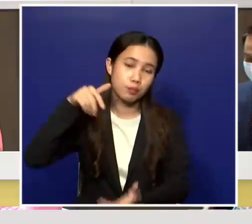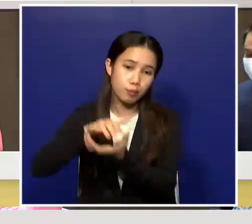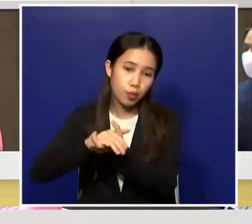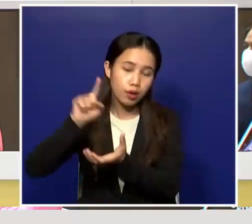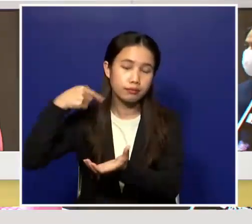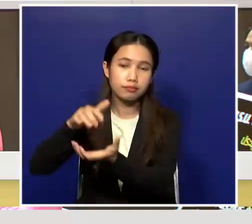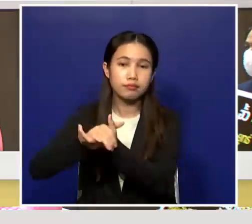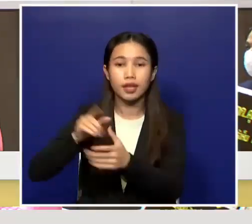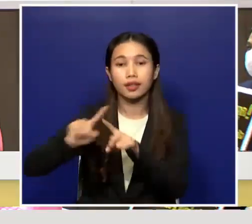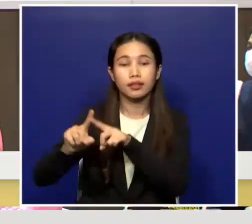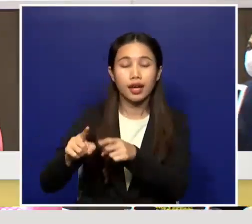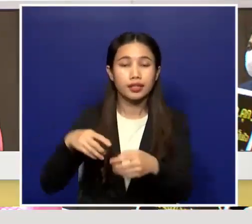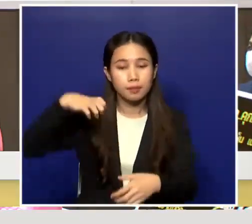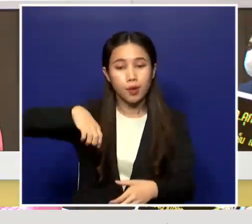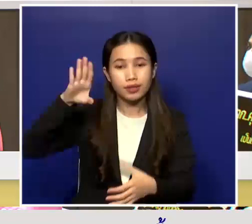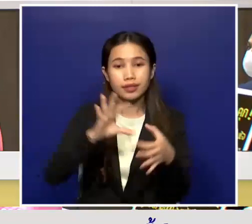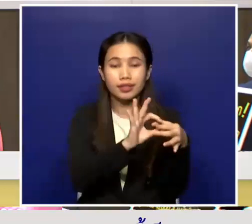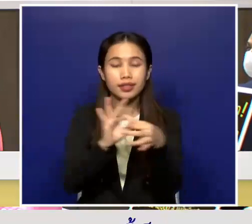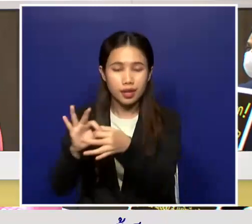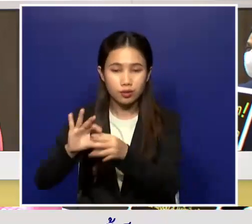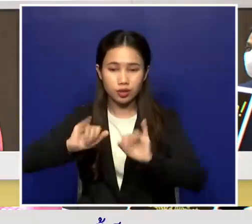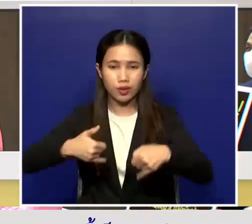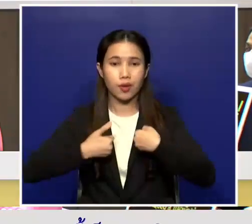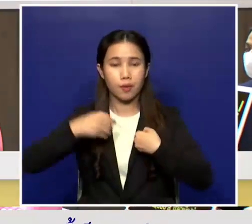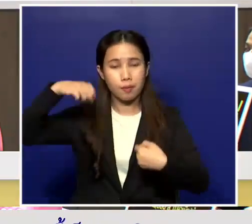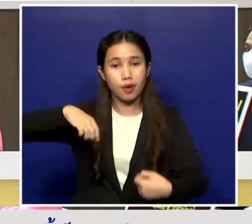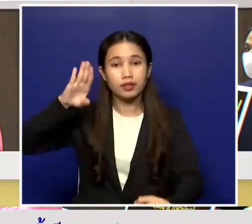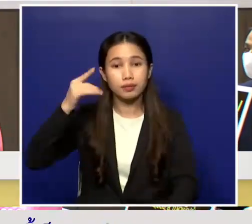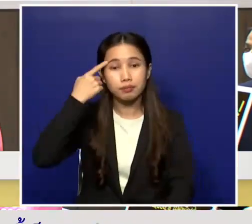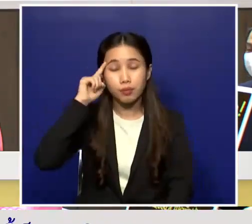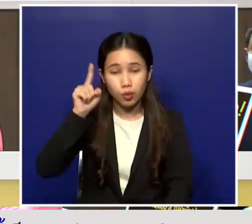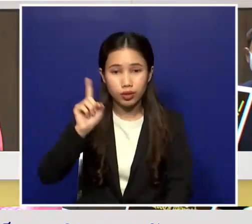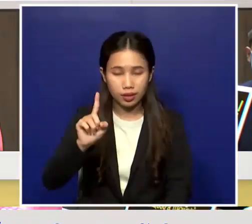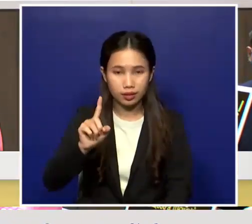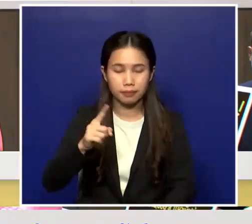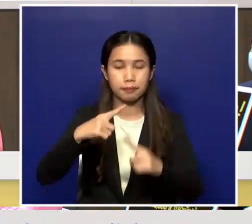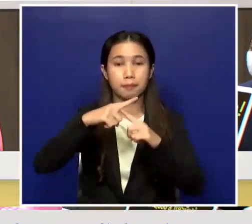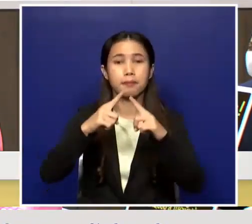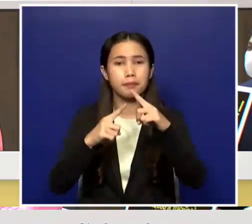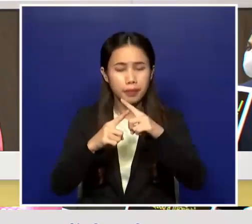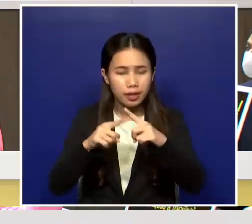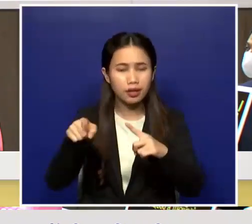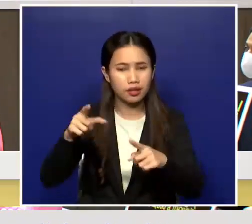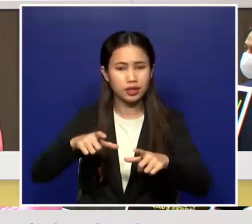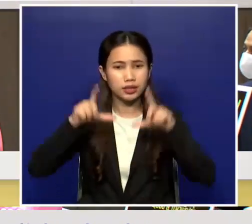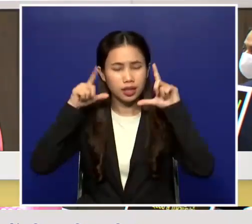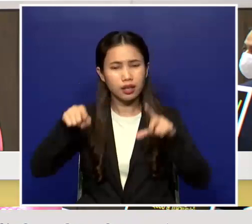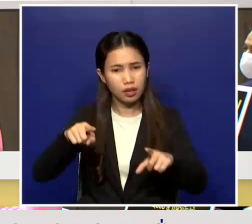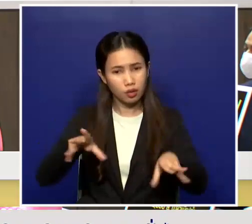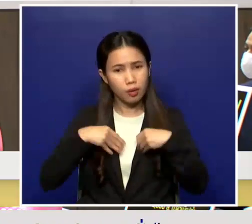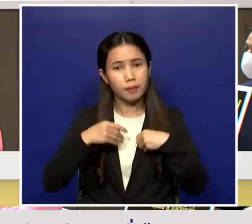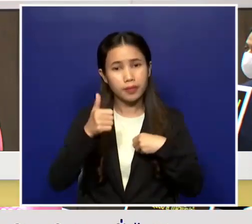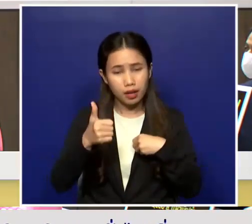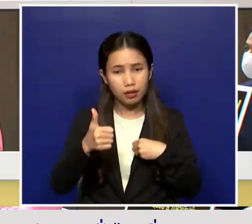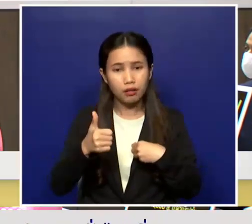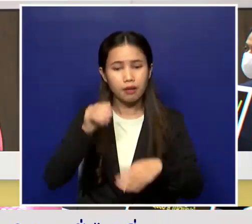โดเมนี่ถูกอ้างอิงเจ้าของบริษัทเขาไม่รู้เลยอย่างเช่นบริษัทเบนซ์อย่างเงี้ยใหญ่ขนาดเบนซ์นี่ยอมหรือจะมาให้เป็น